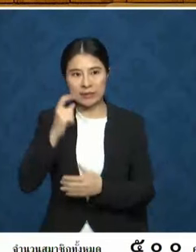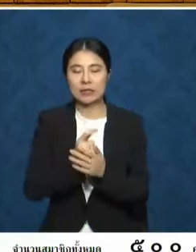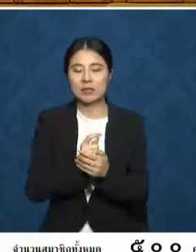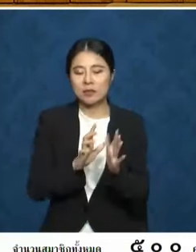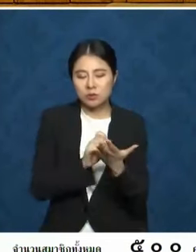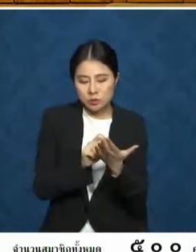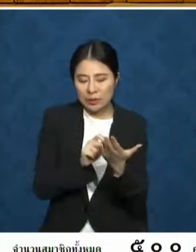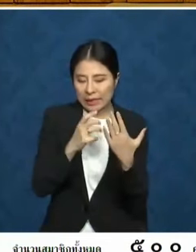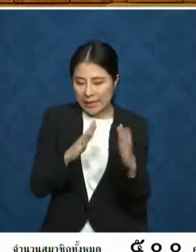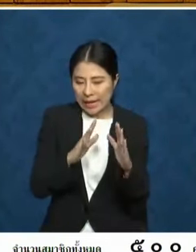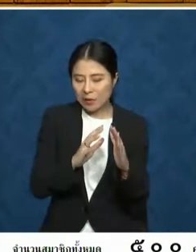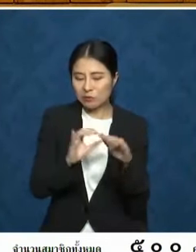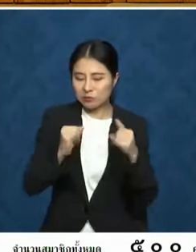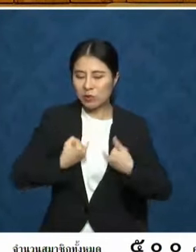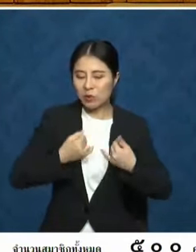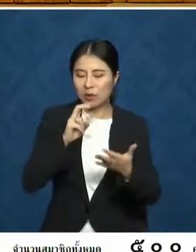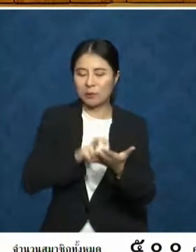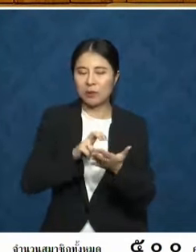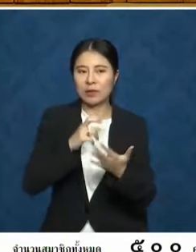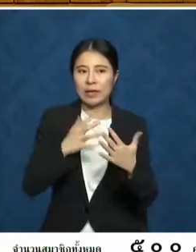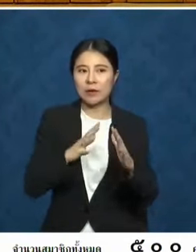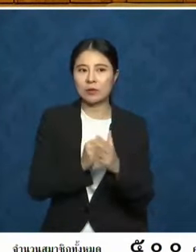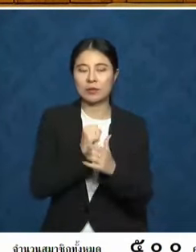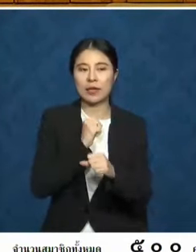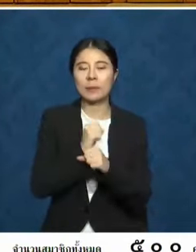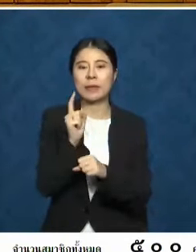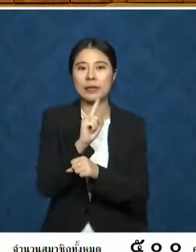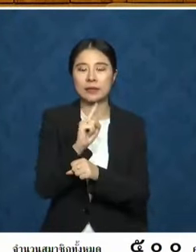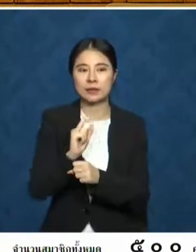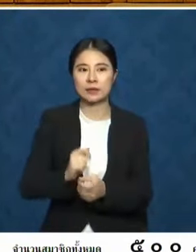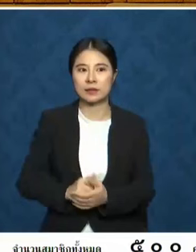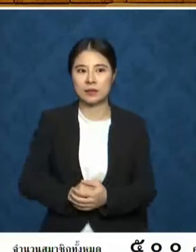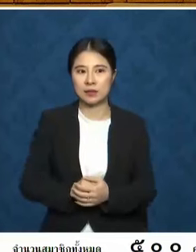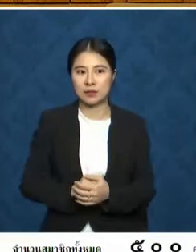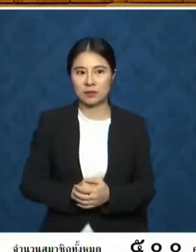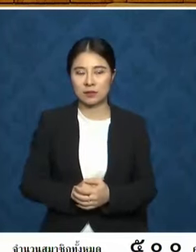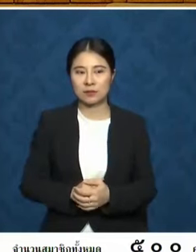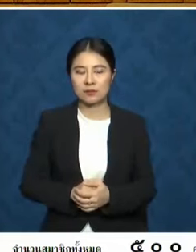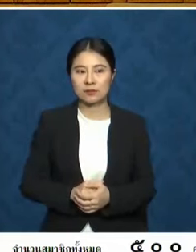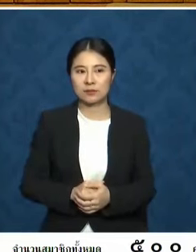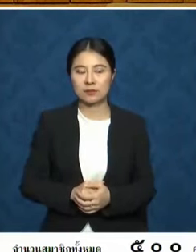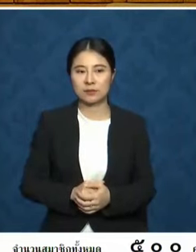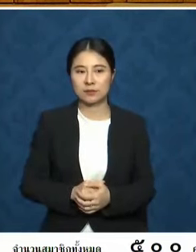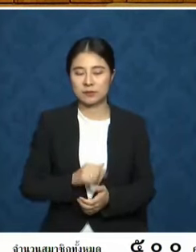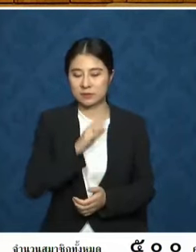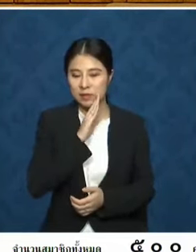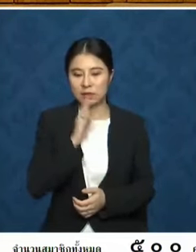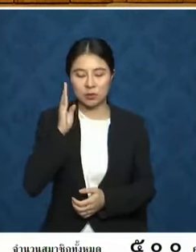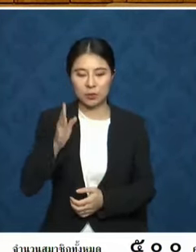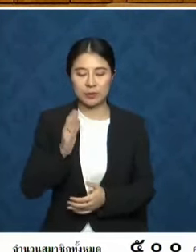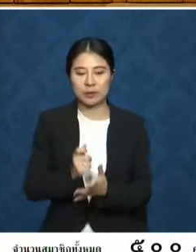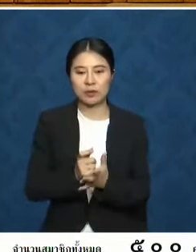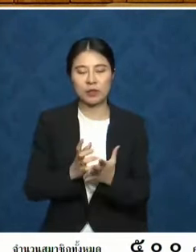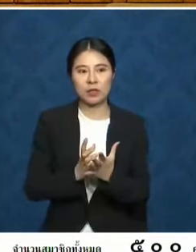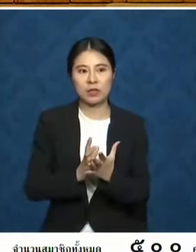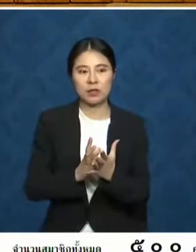หอไม่ไปใช้ประโยชน์ เราคำนวนการผลกระทบเวลาไปใช้ประโยชน์ ก่อ